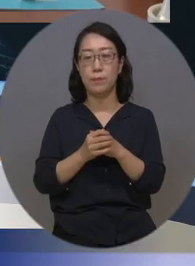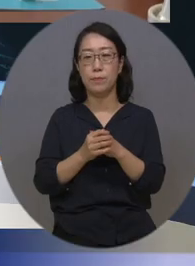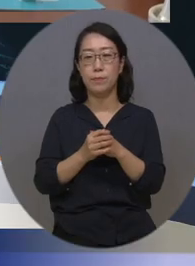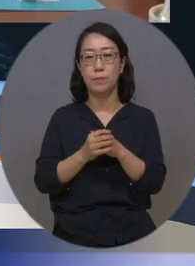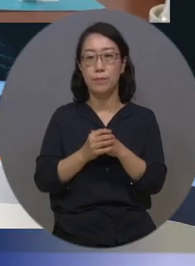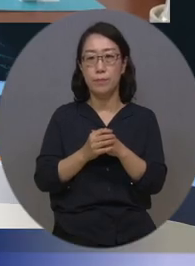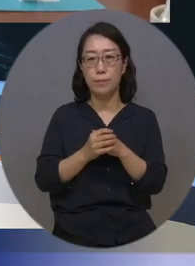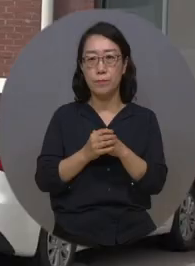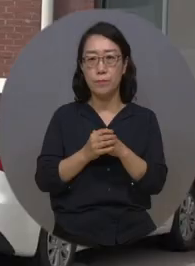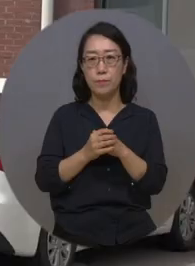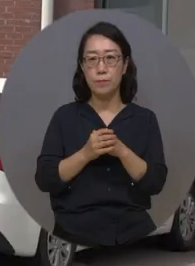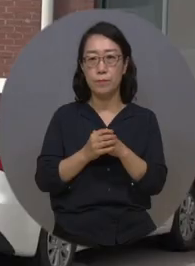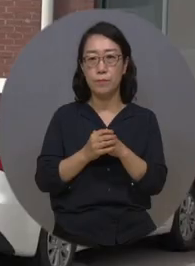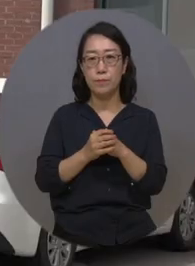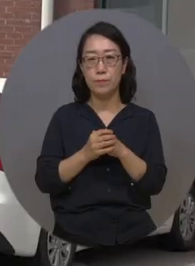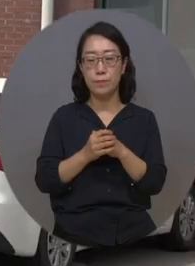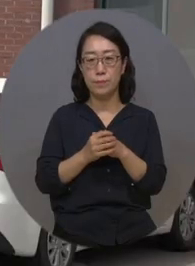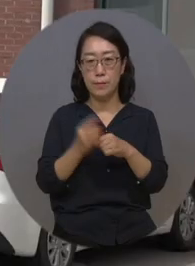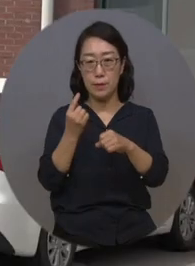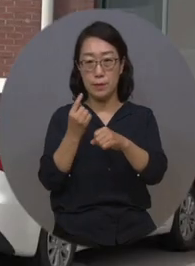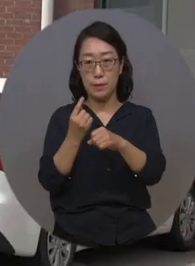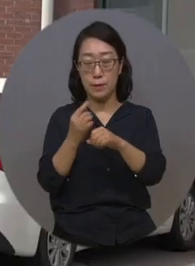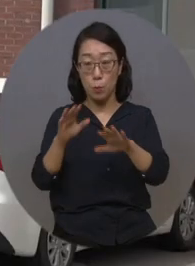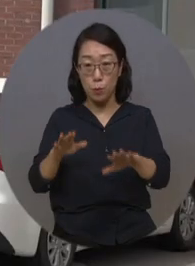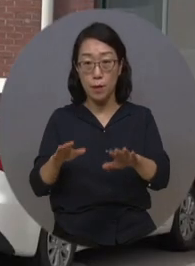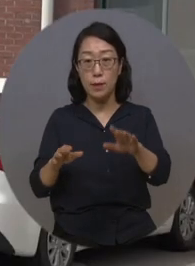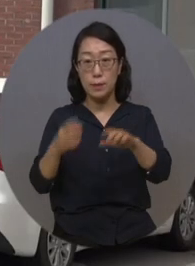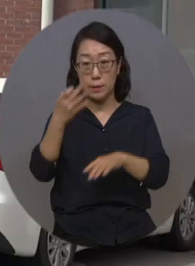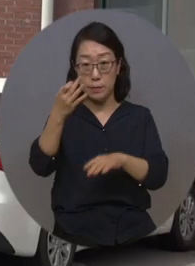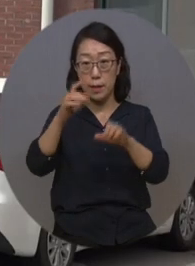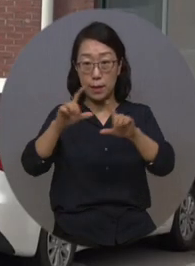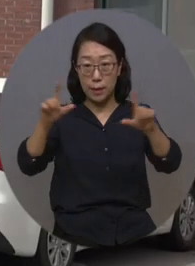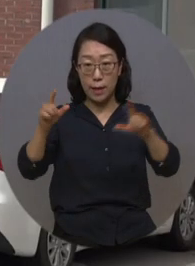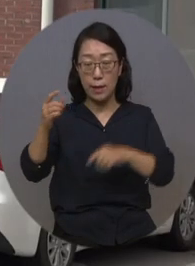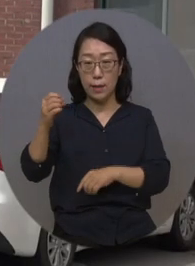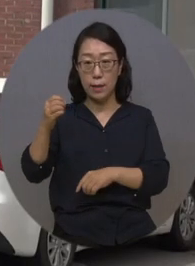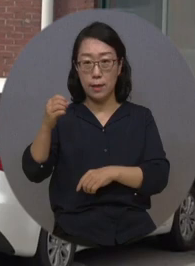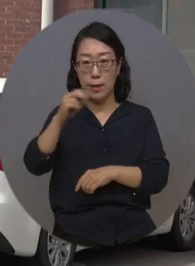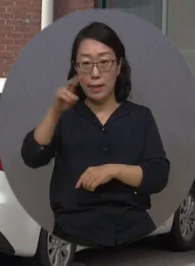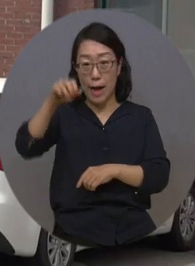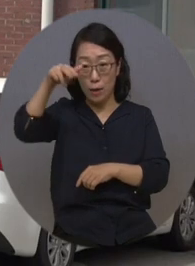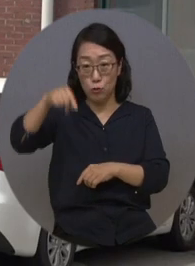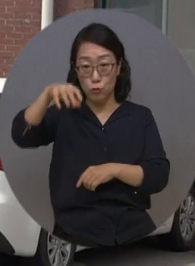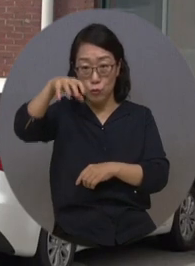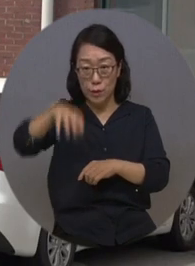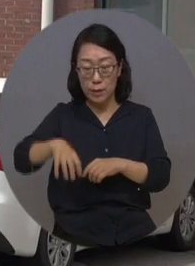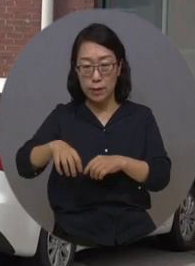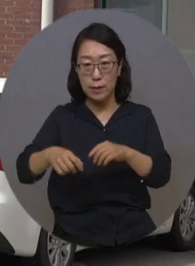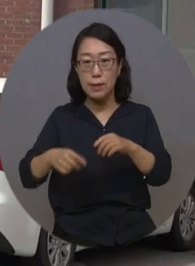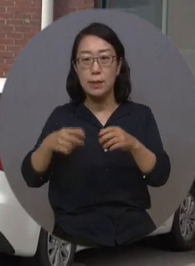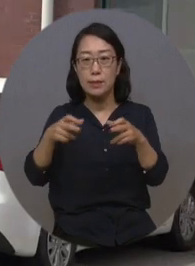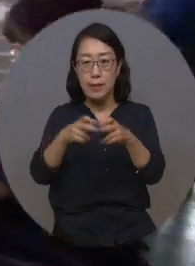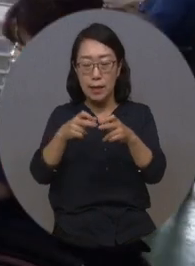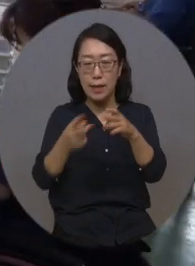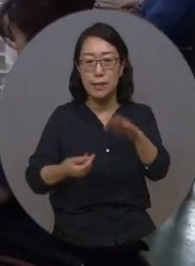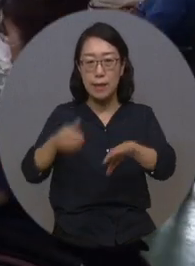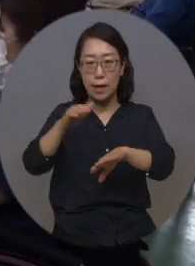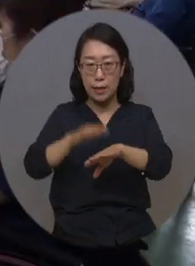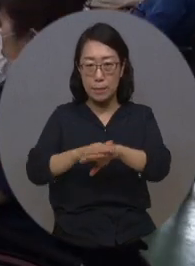보도합니다 지난 14일 양주시 장애인 협회 의 장애인 자립 작업장 종사자들이